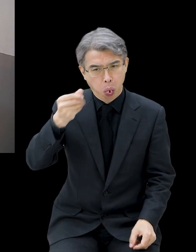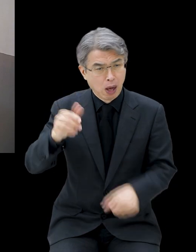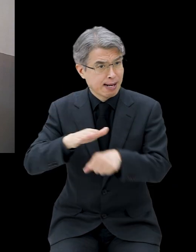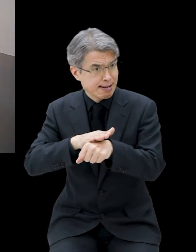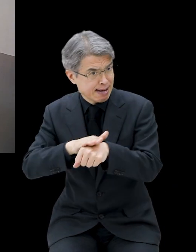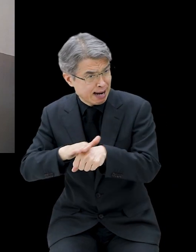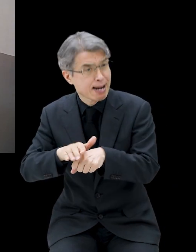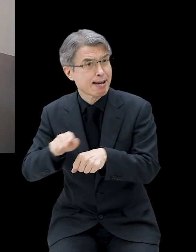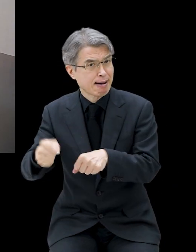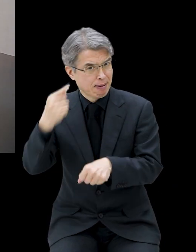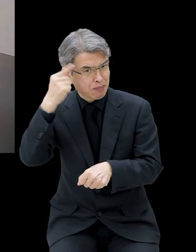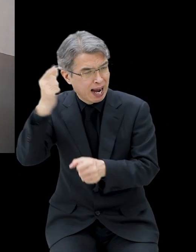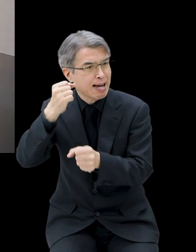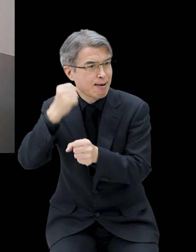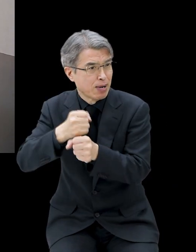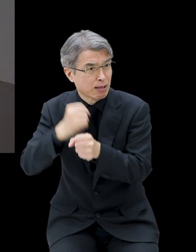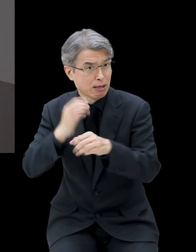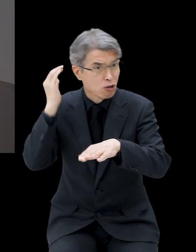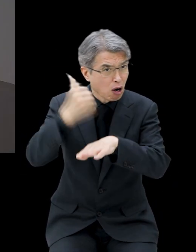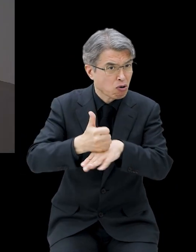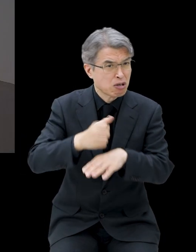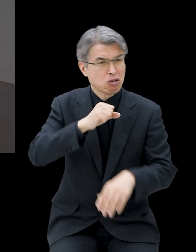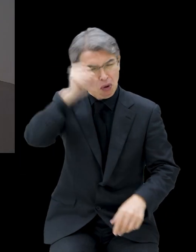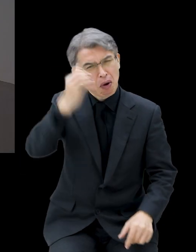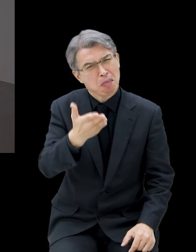해서 개발하게 되었습니다.